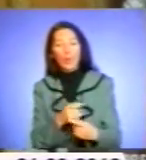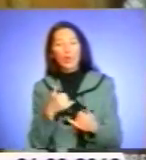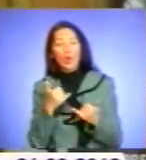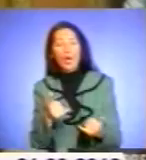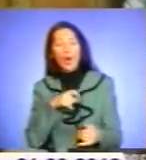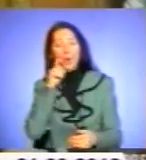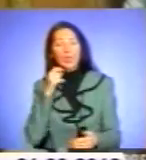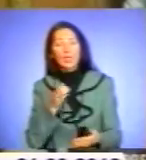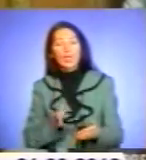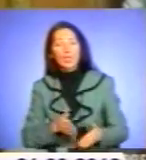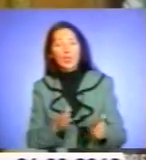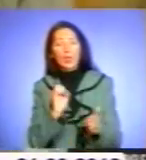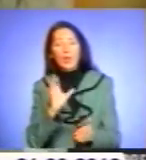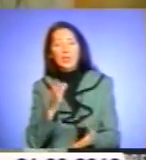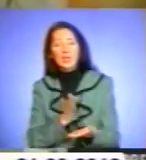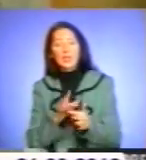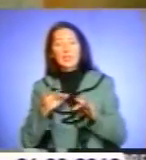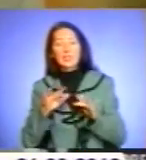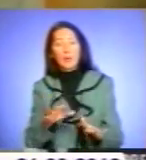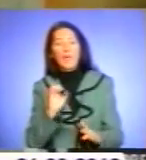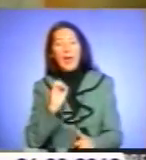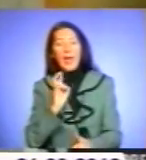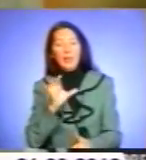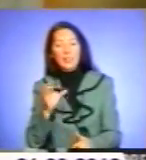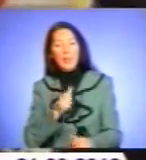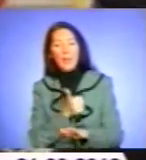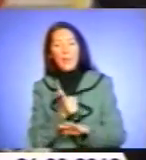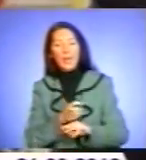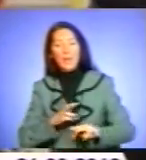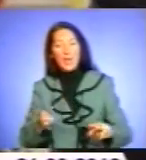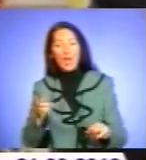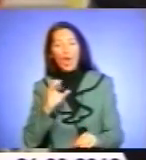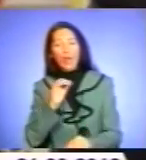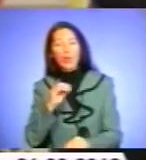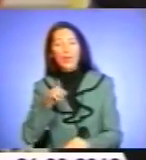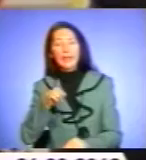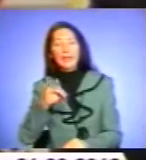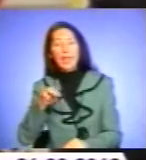ЄС є справа екс-прем'єрки Юлії Тимошенко, переконаний польський президент. Вевненчна.